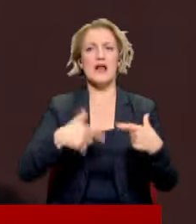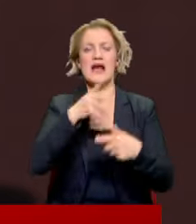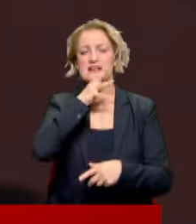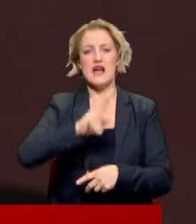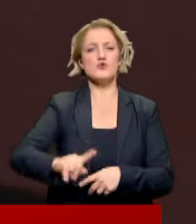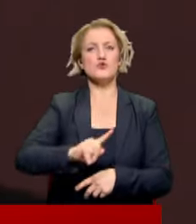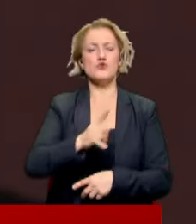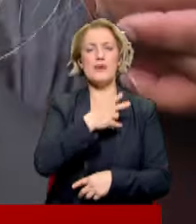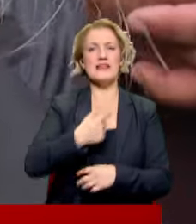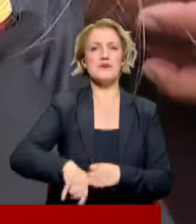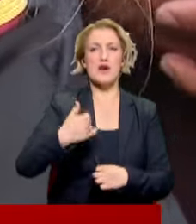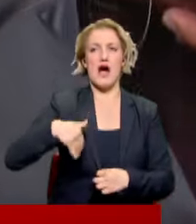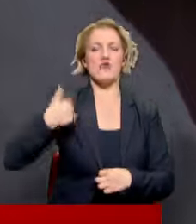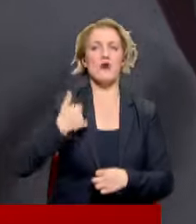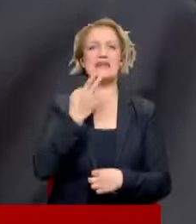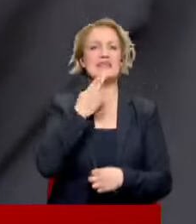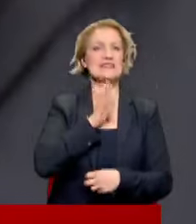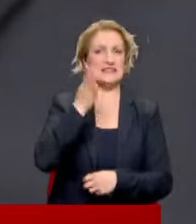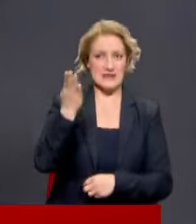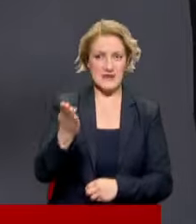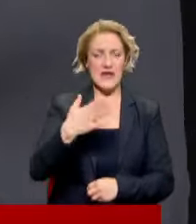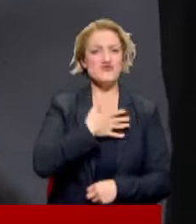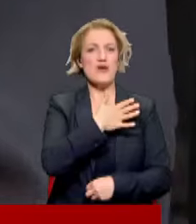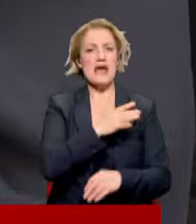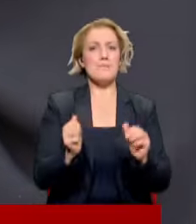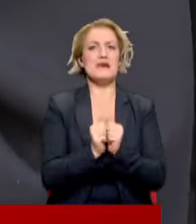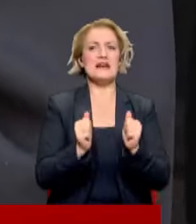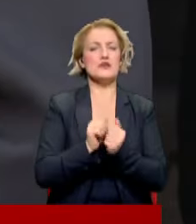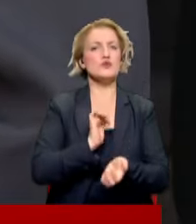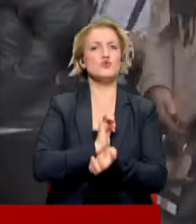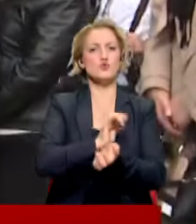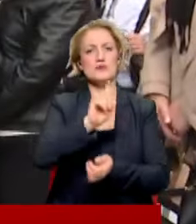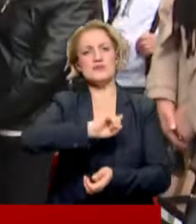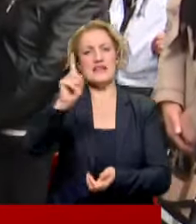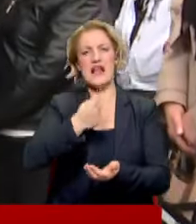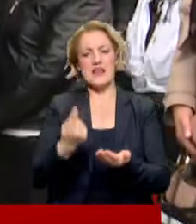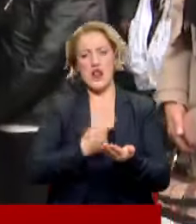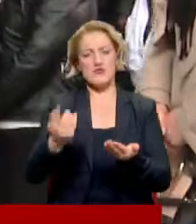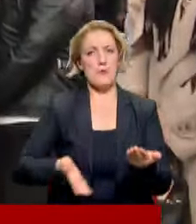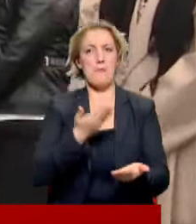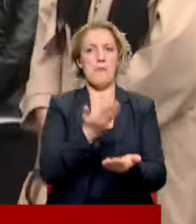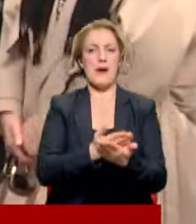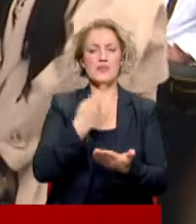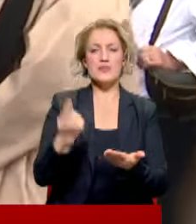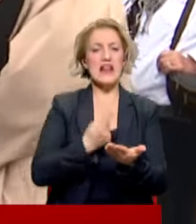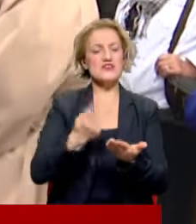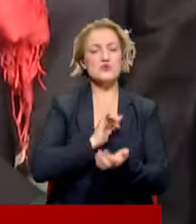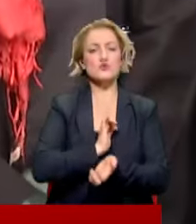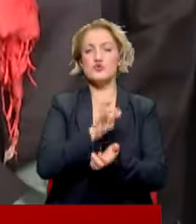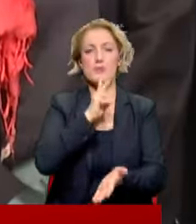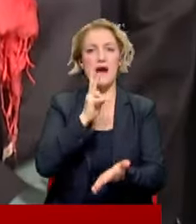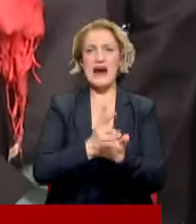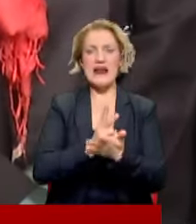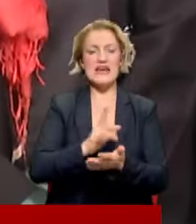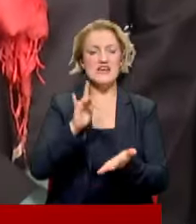Belediye Başkanı Ahmet Özer'in avukat kızı Seraf Özer, CHP'lilerle birlikte tutukluluğa itiraz dilekçesi verdi. Dilekçede tutuklama